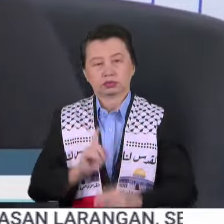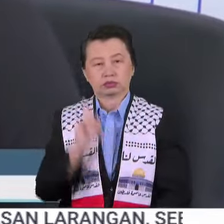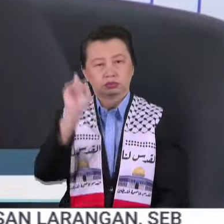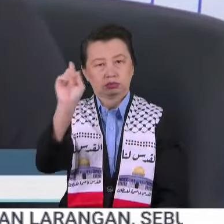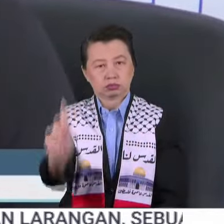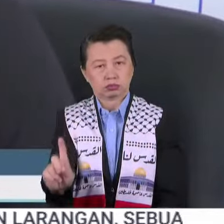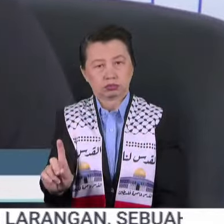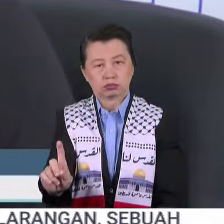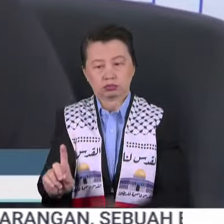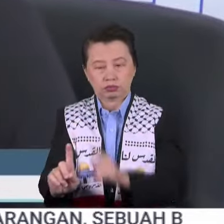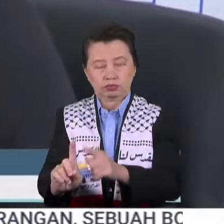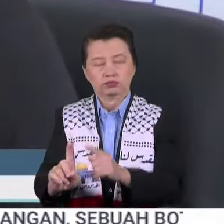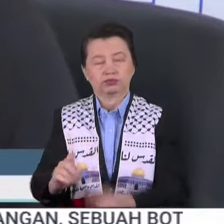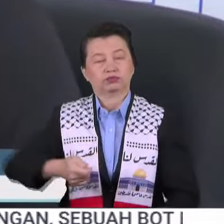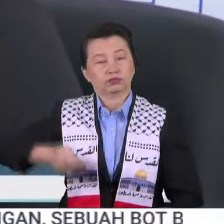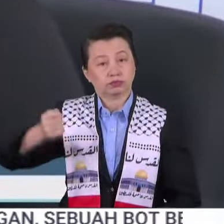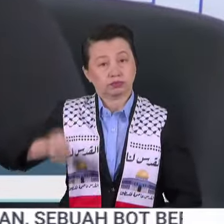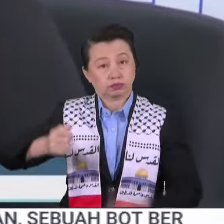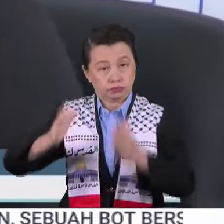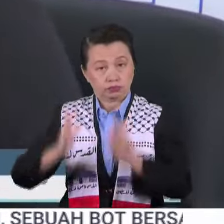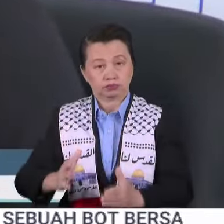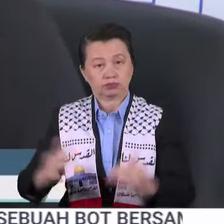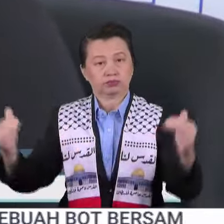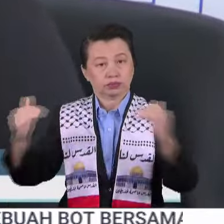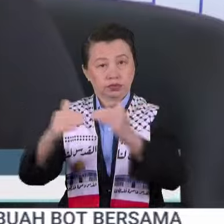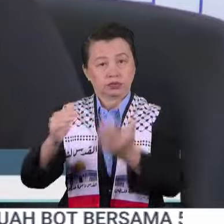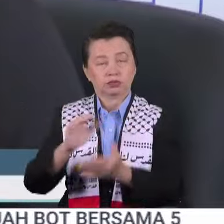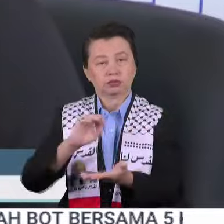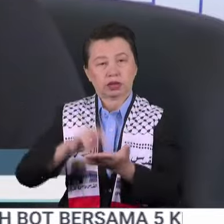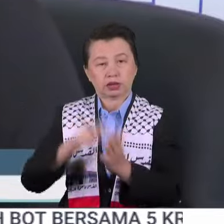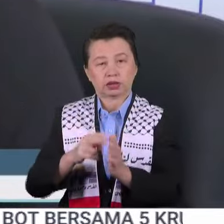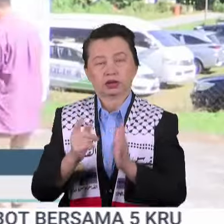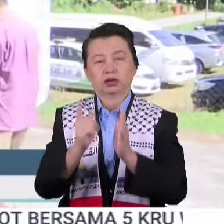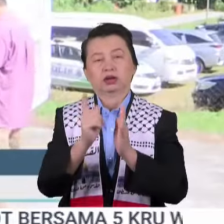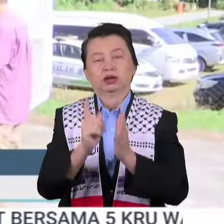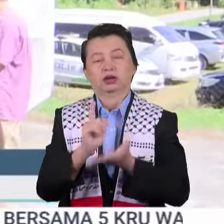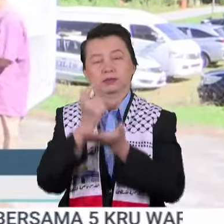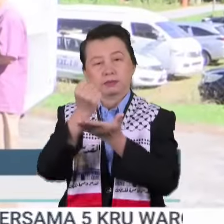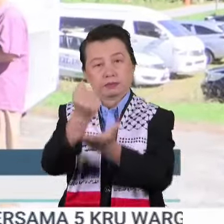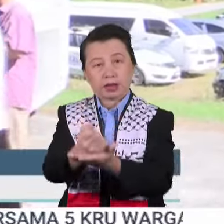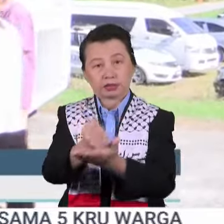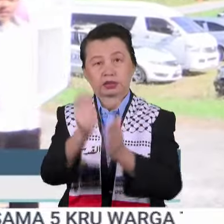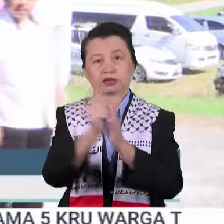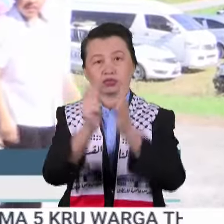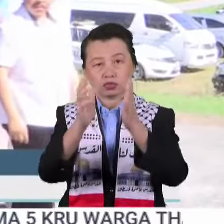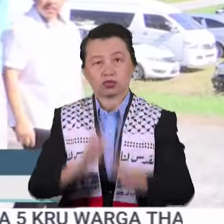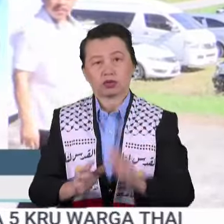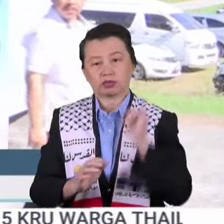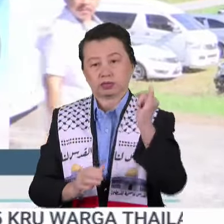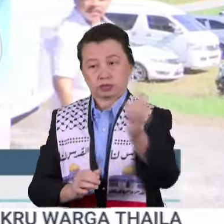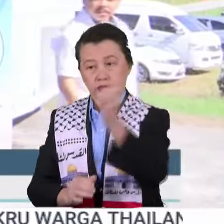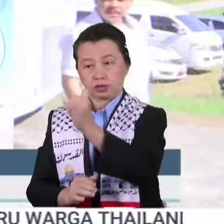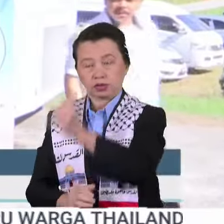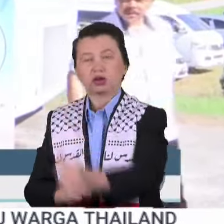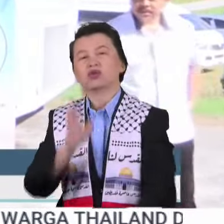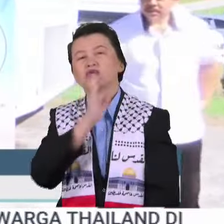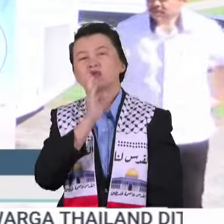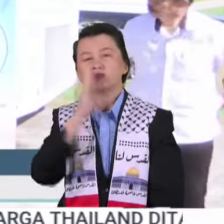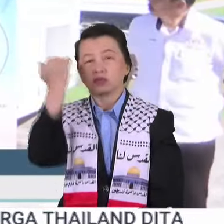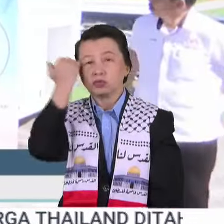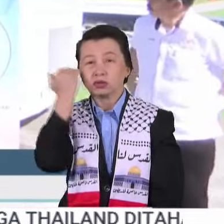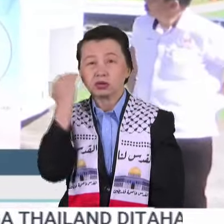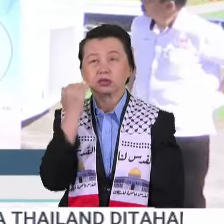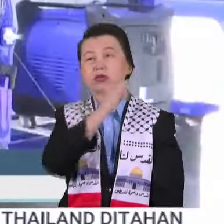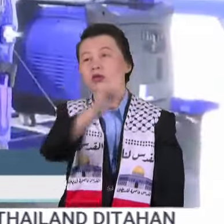penampilan Justice on Wheels, iaitu bantuan guaman bergerak. Sebab no point having mahkamah